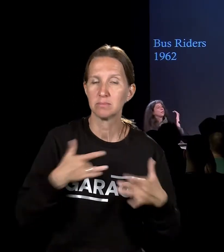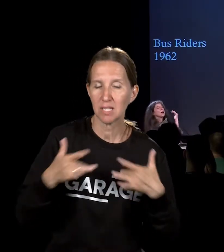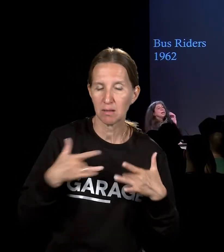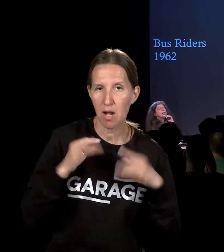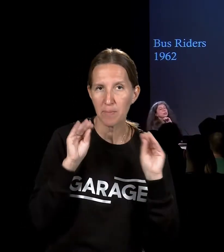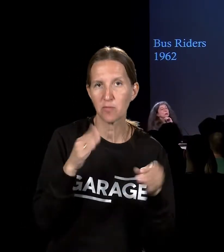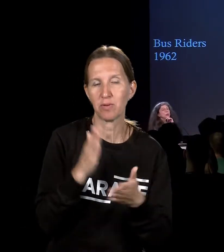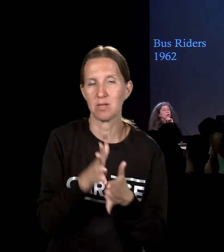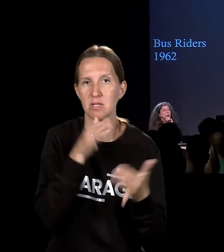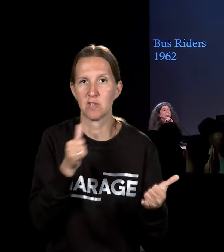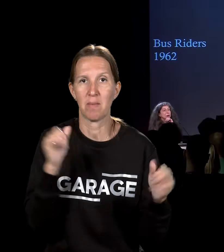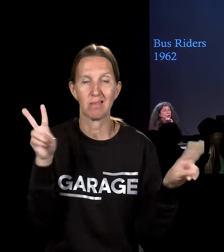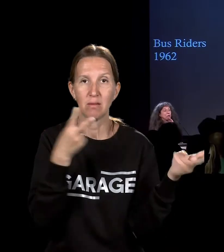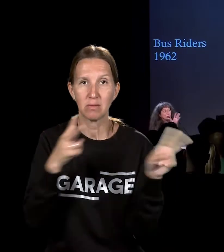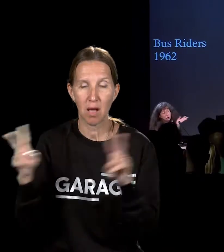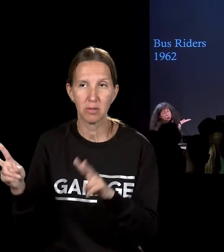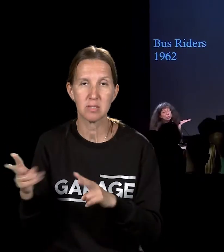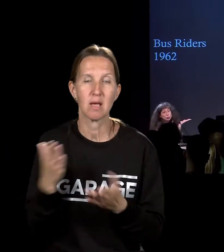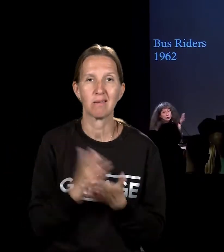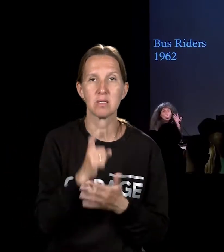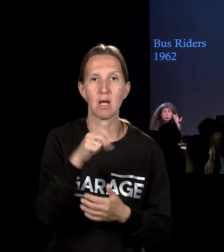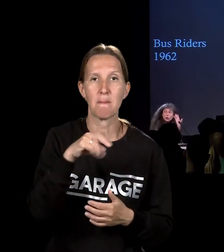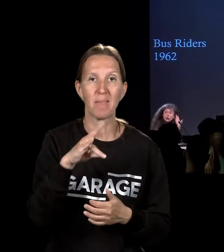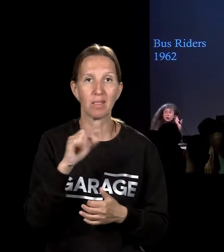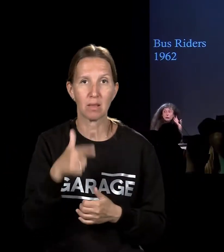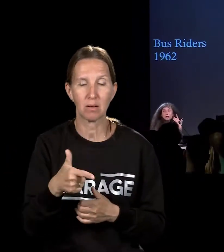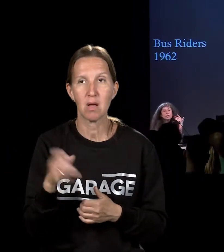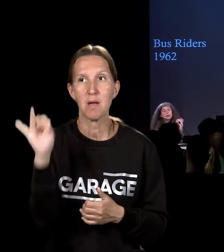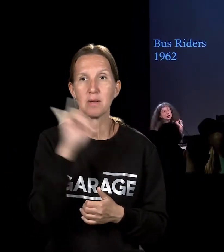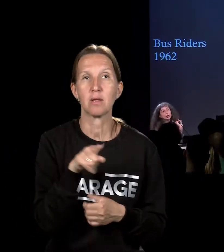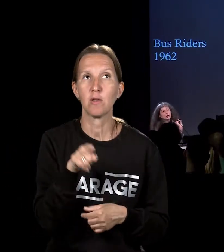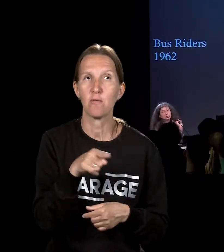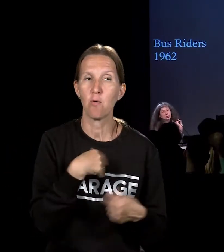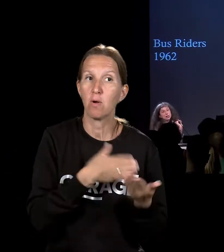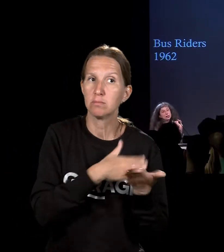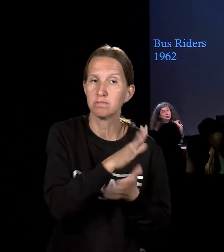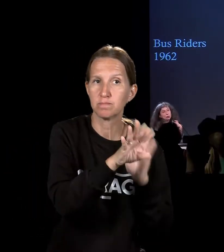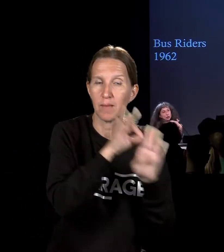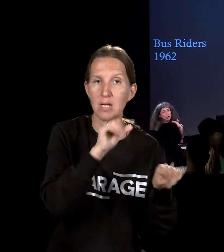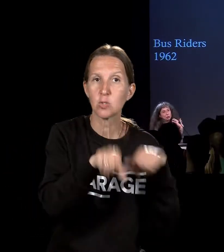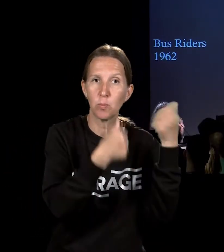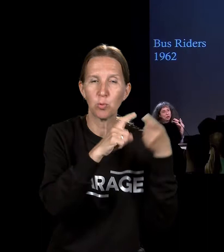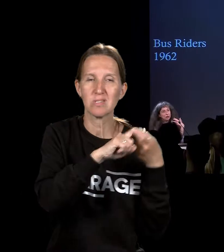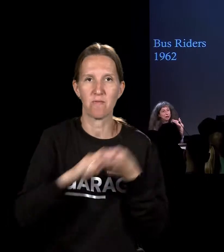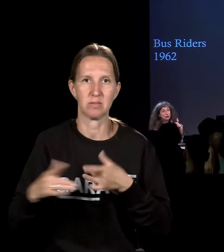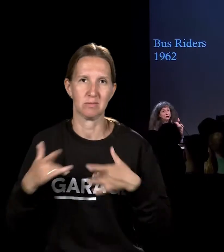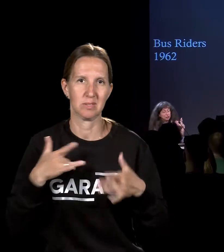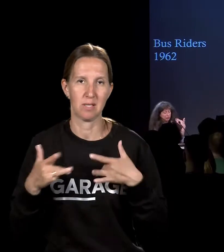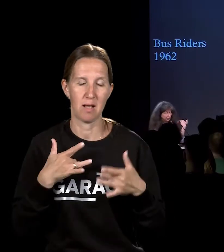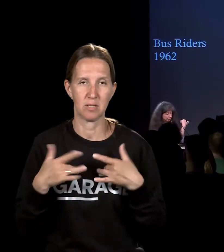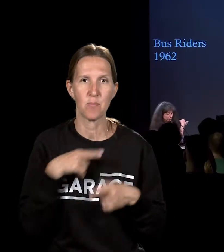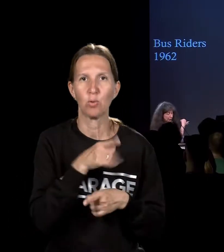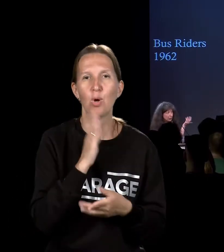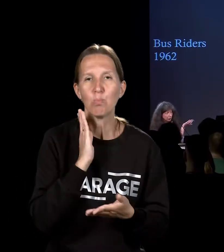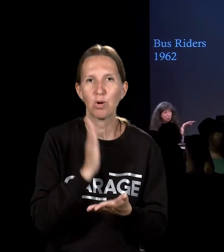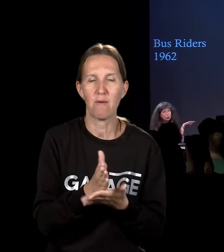хэппининги. И его обращение к скульптуре, которую он делает, наверное, связано с театром. То есть он делает буквально и с